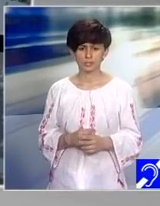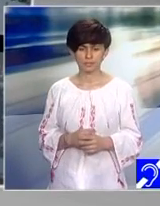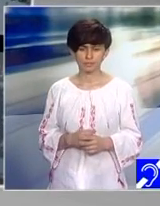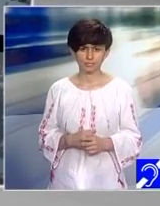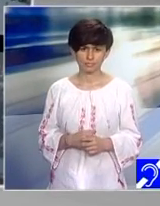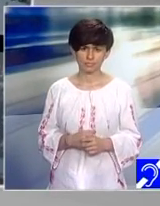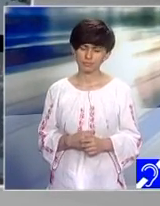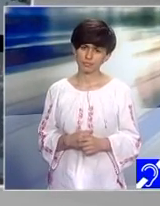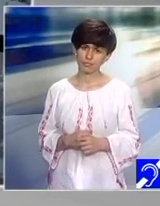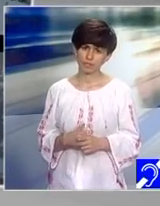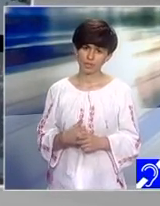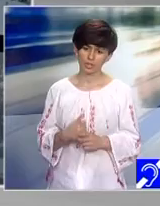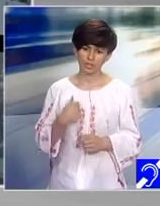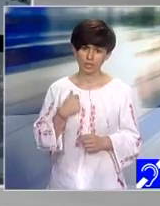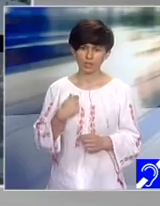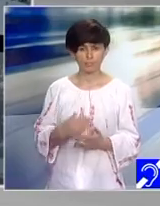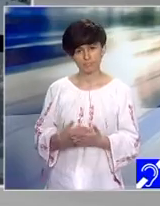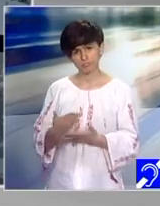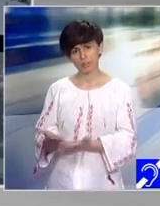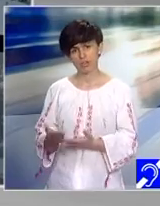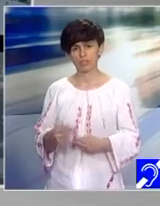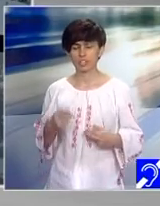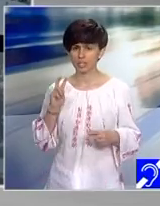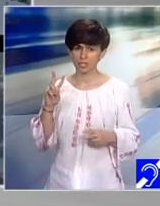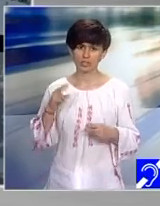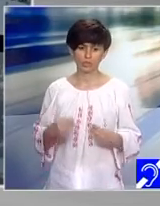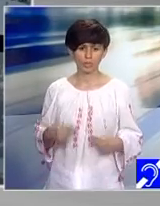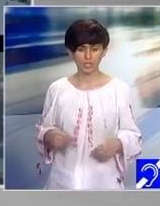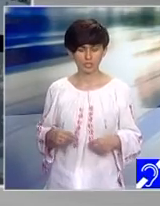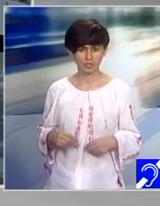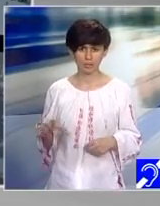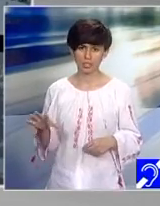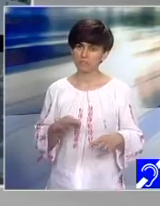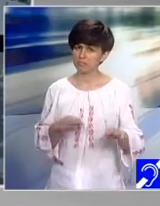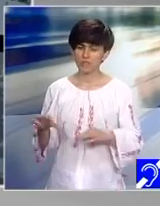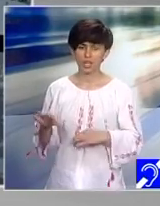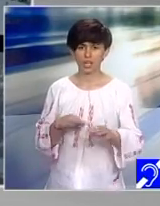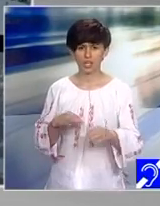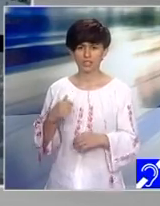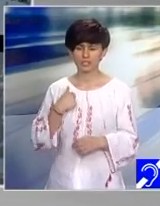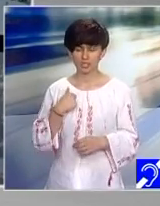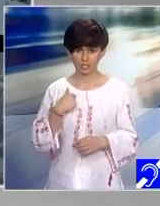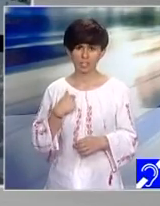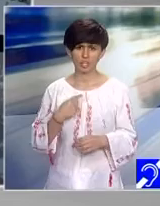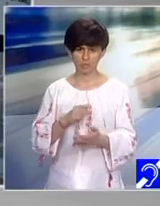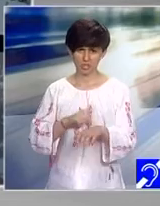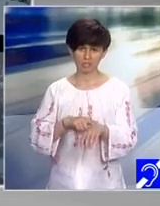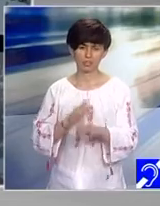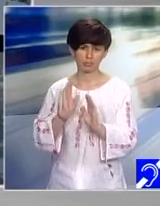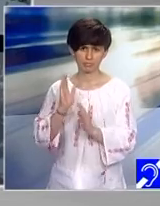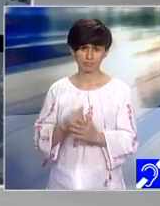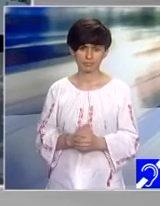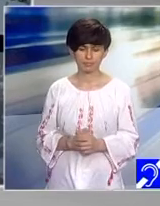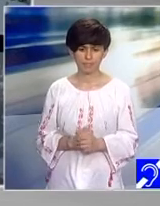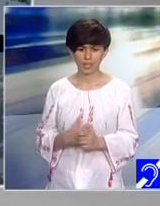mă duc mai departe decât să dau două exemple luate, așa, culese de către mine în timp. Da? Sunt